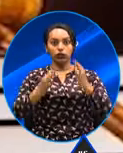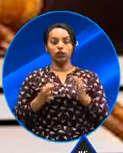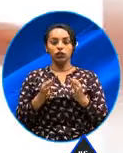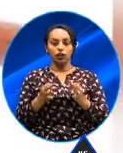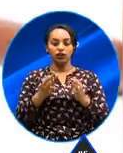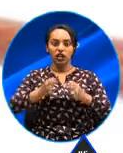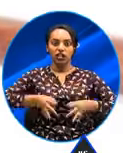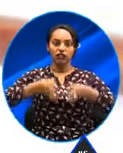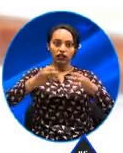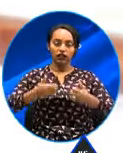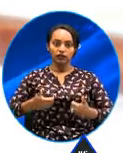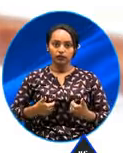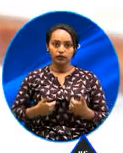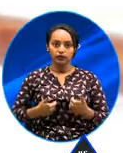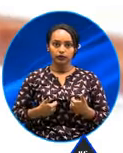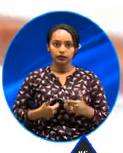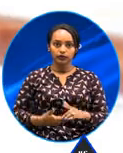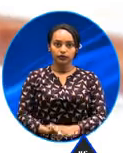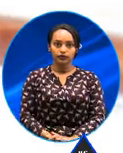ውሳኔውን ያስተላለፈው።